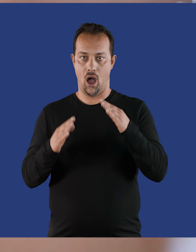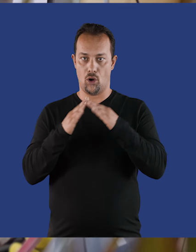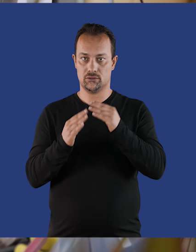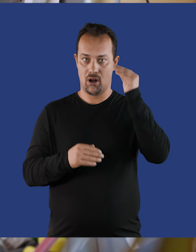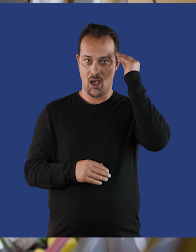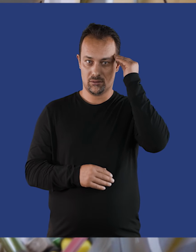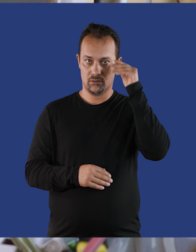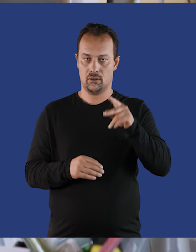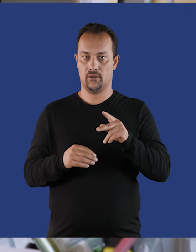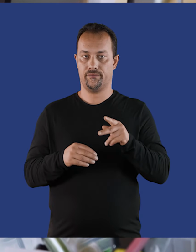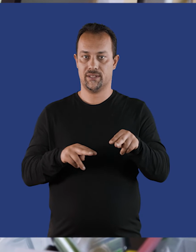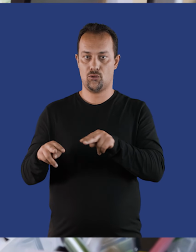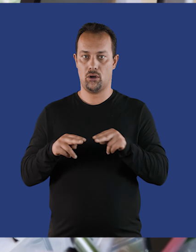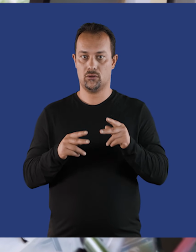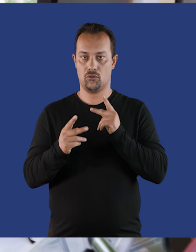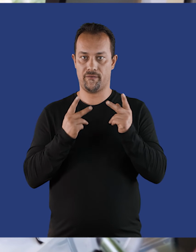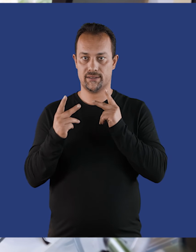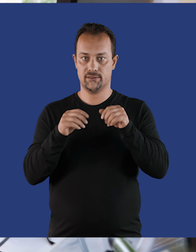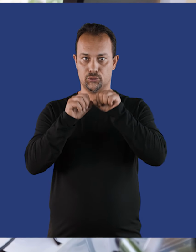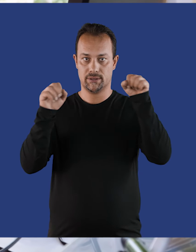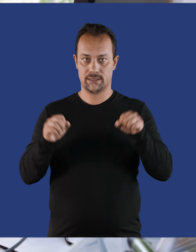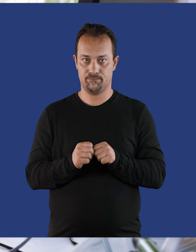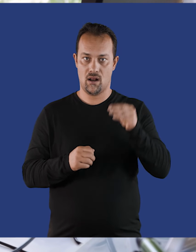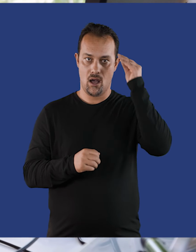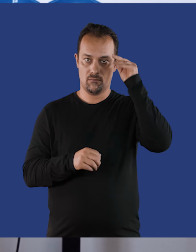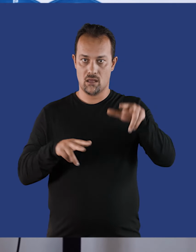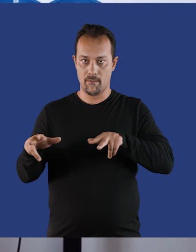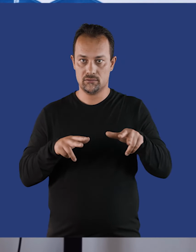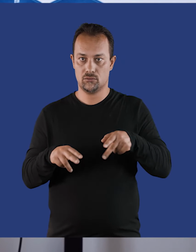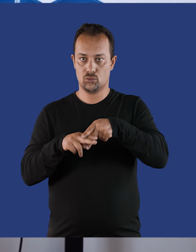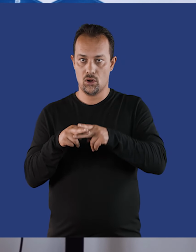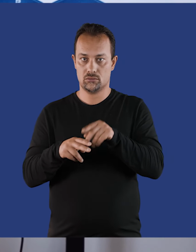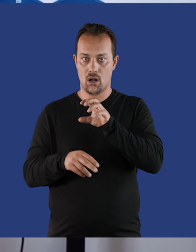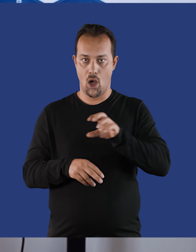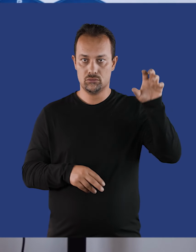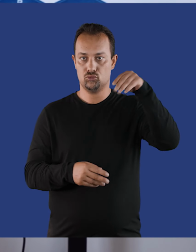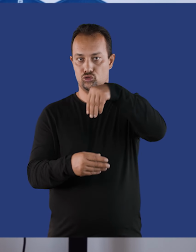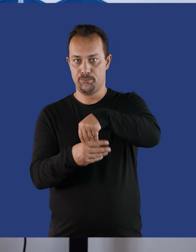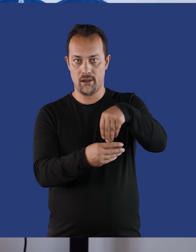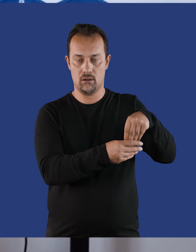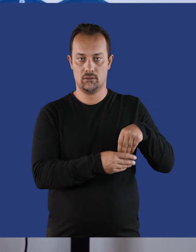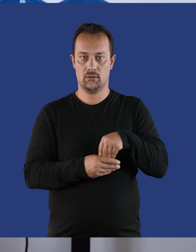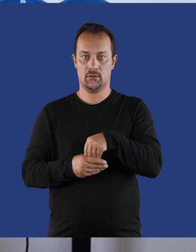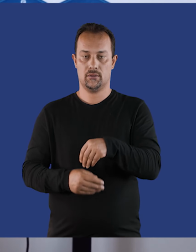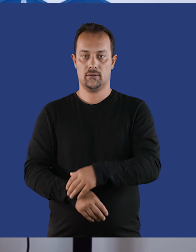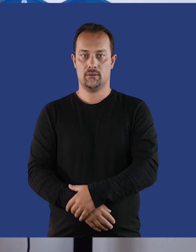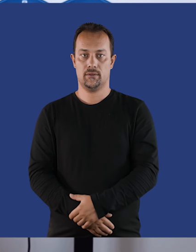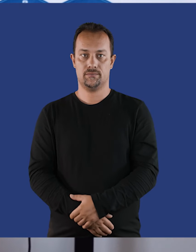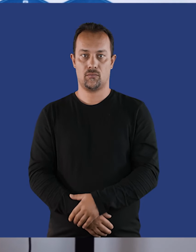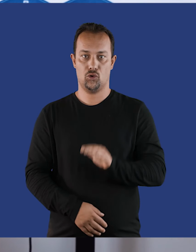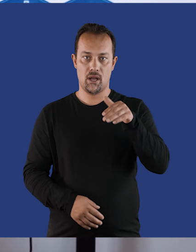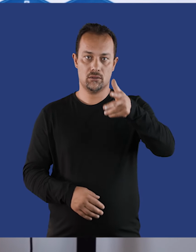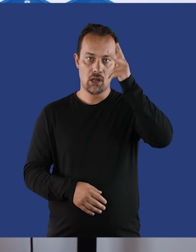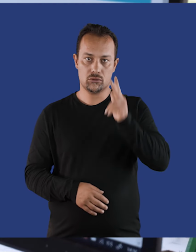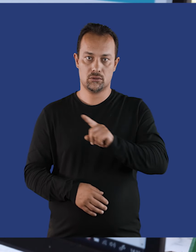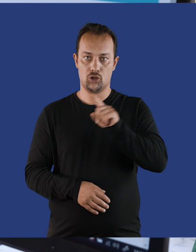ein Videokonferenzsystem, kollaborative Lernmanagement-Tools, ein Cloud-Speicher und über 30.000 digitale Medien für jeden Schüler zur